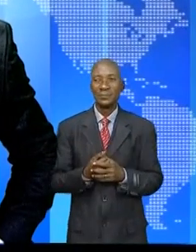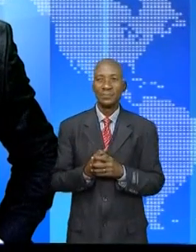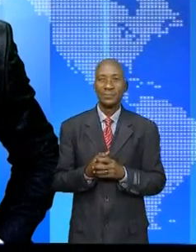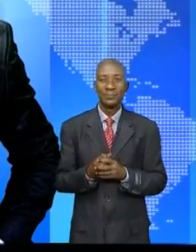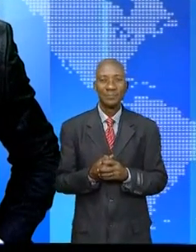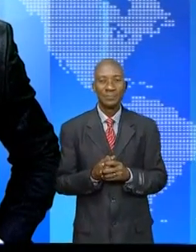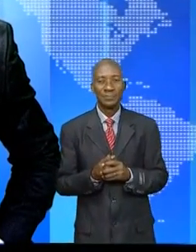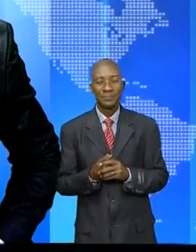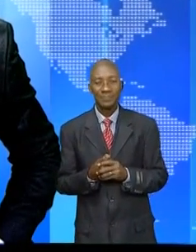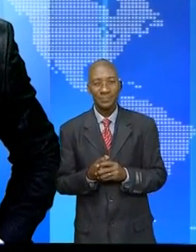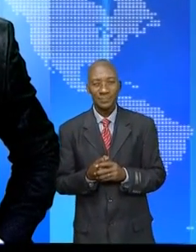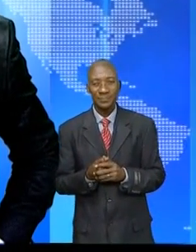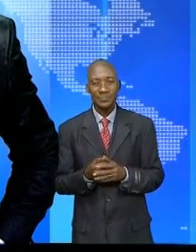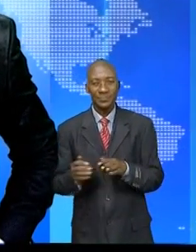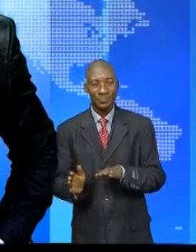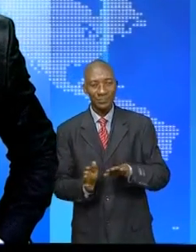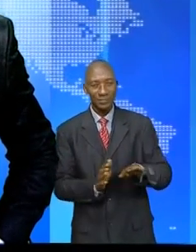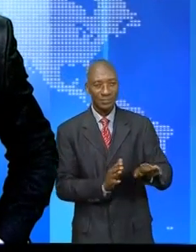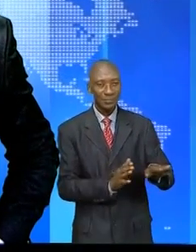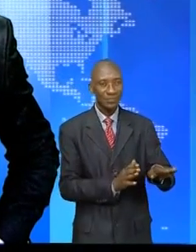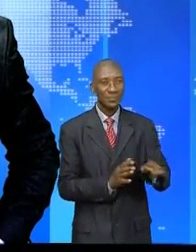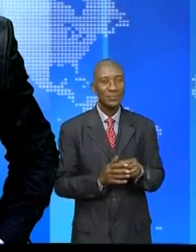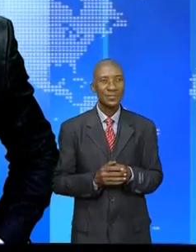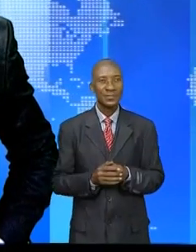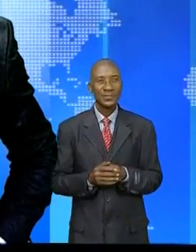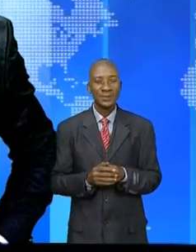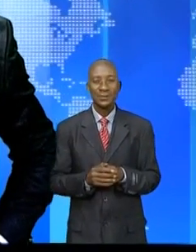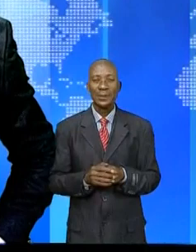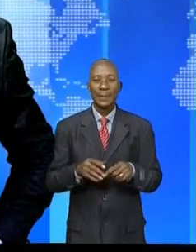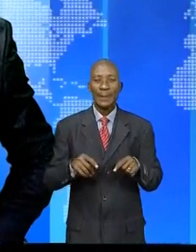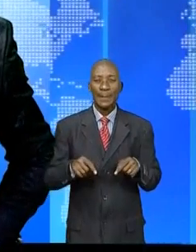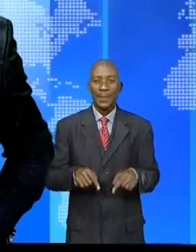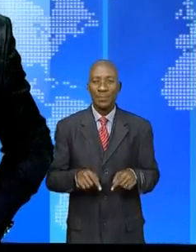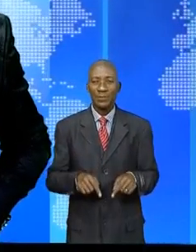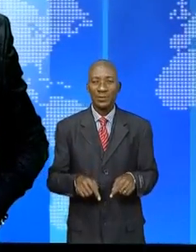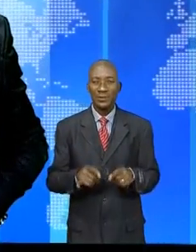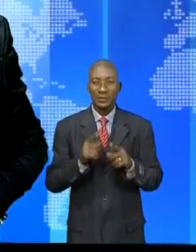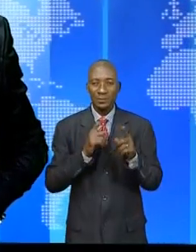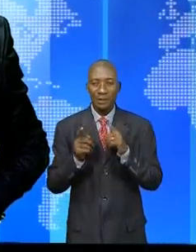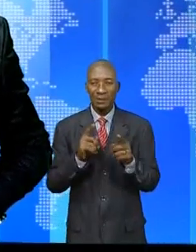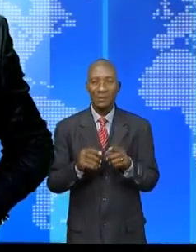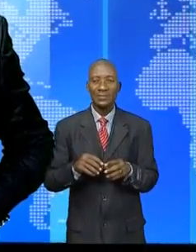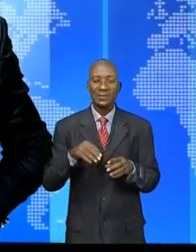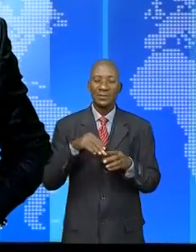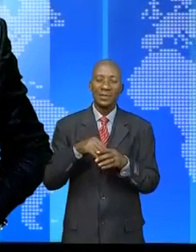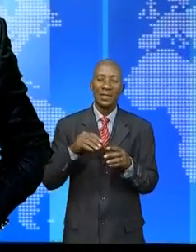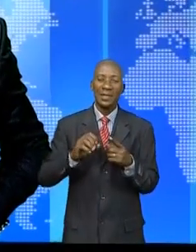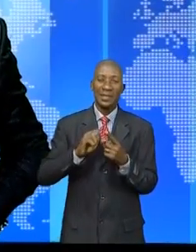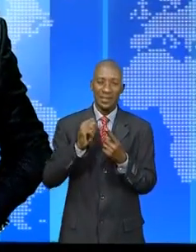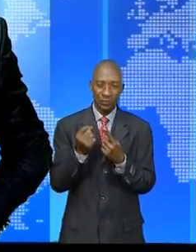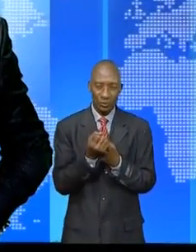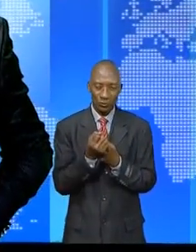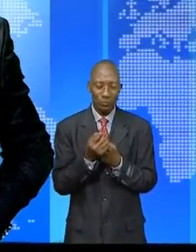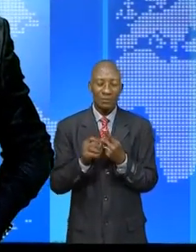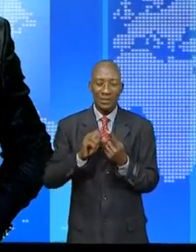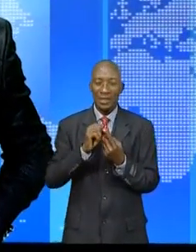La saison sèche, une période difficile surtout pour les enfants. Le froid et la poussière constituent certains éléments qui sont à la base de